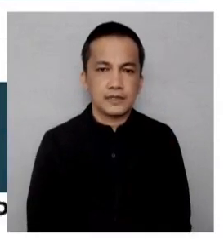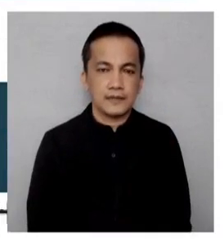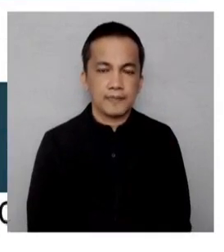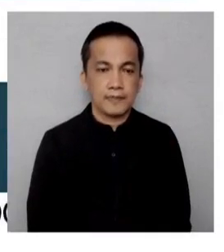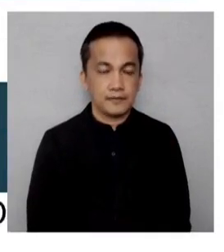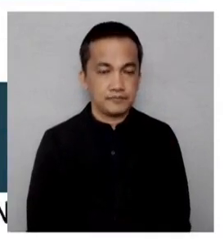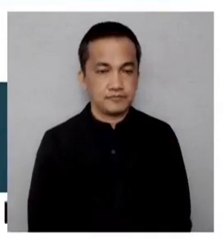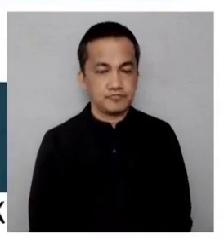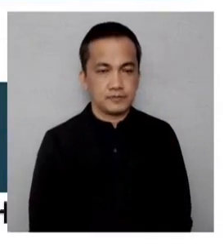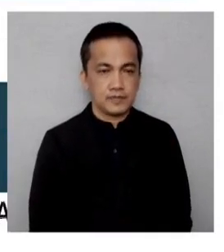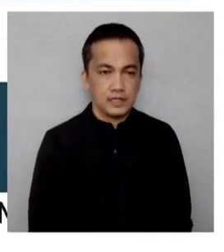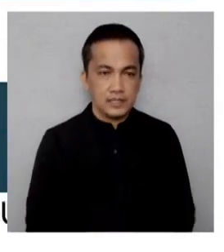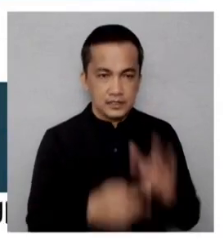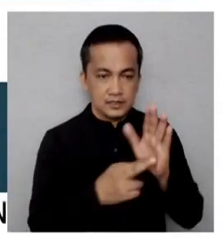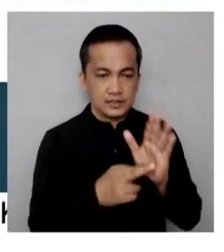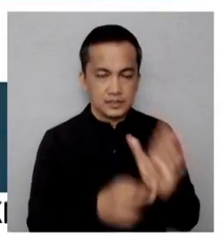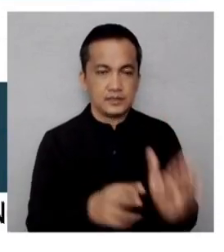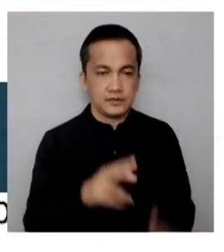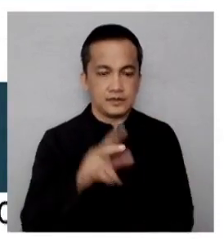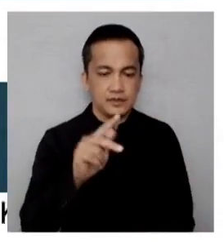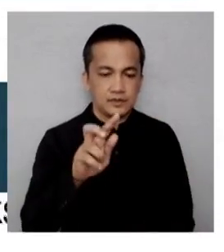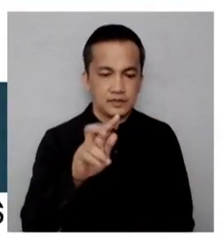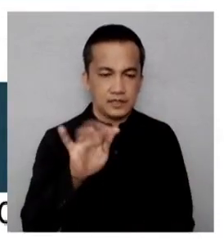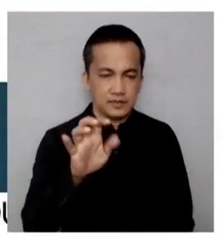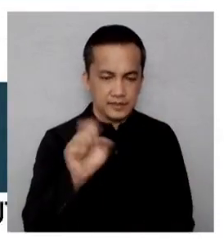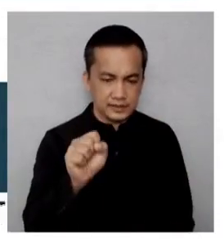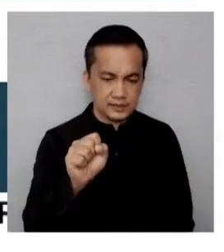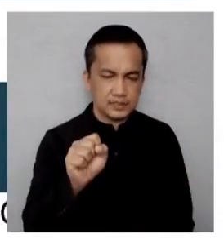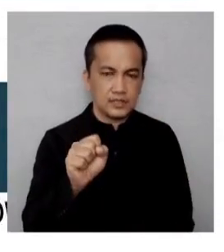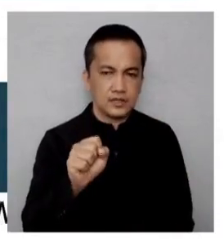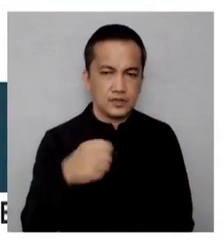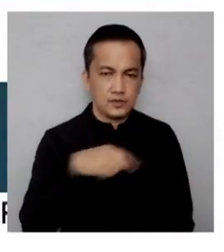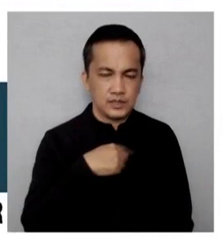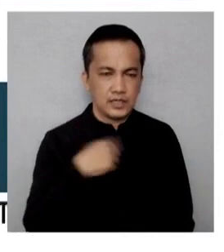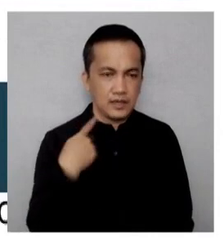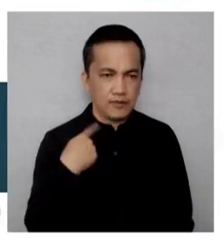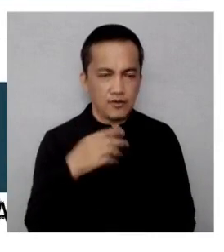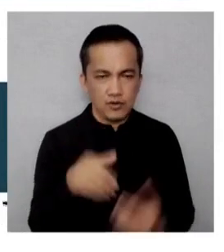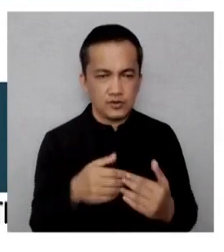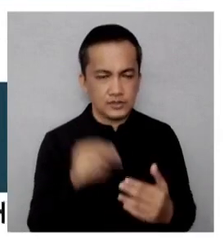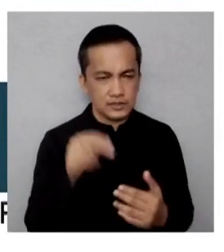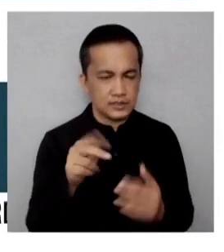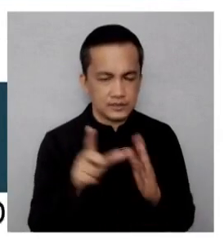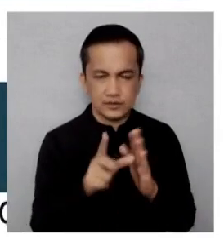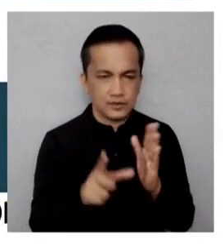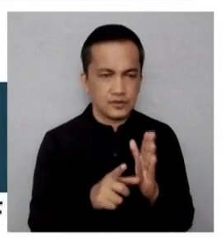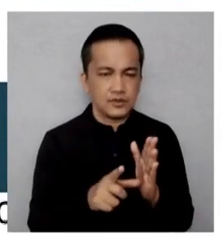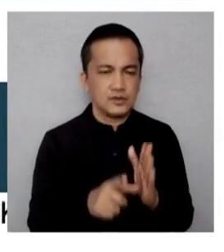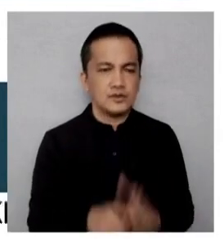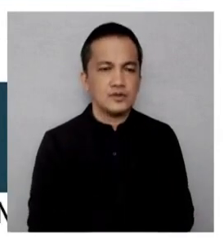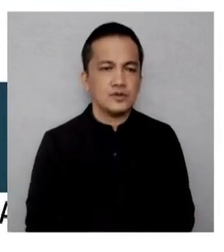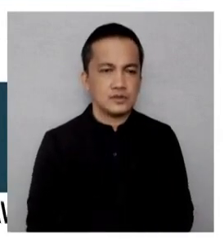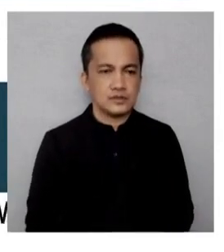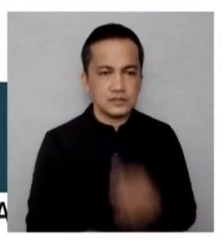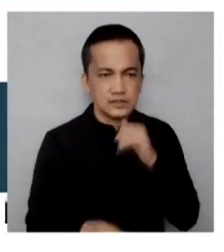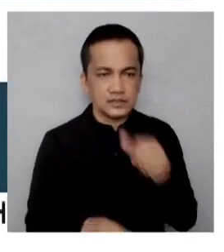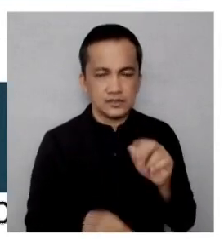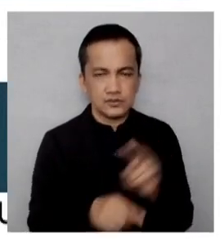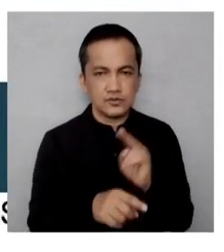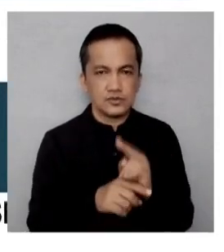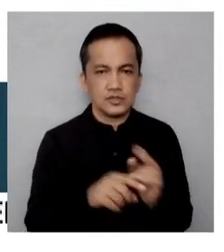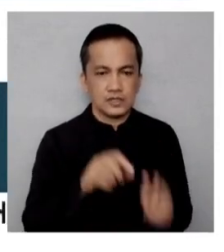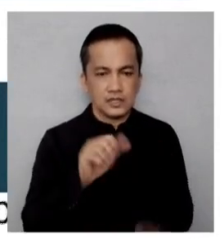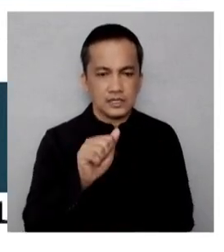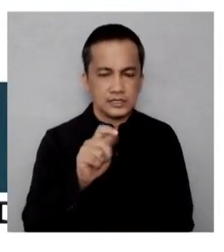Representative Arnie Tevez, no, we have all the necessary law na without using yung ATL.